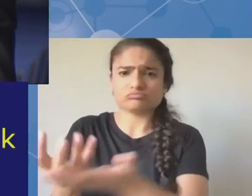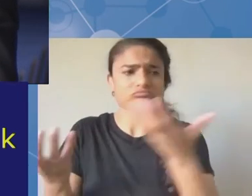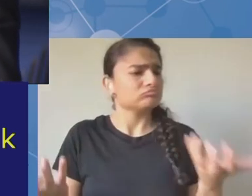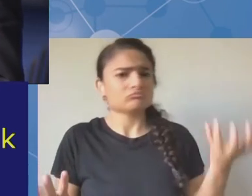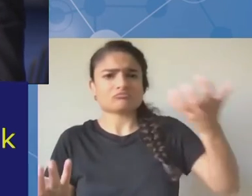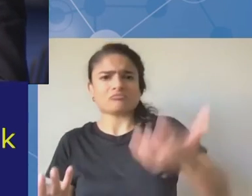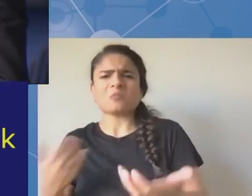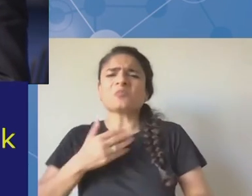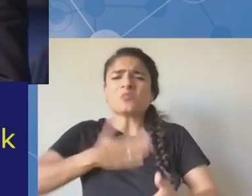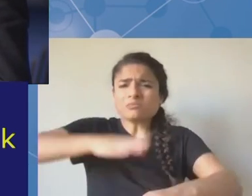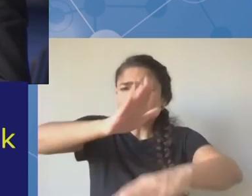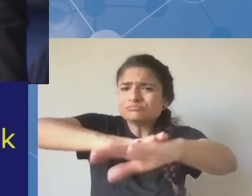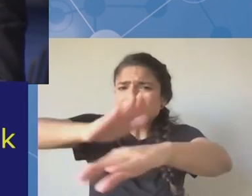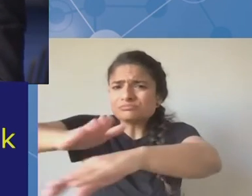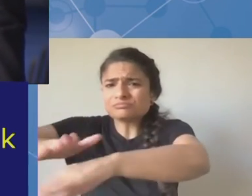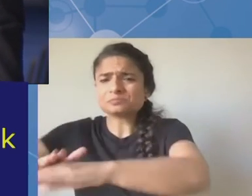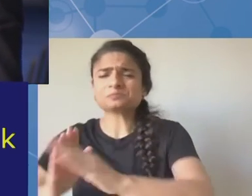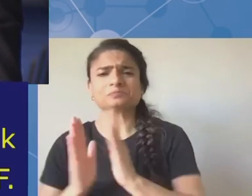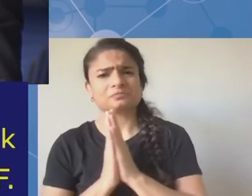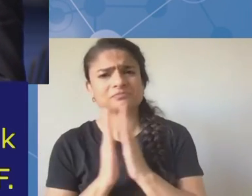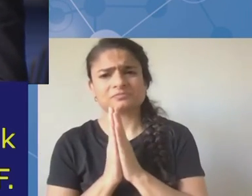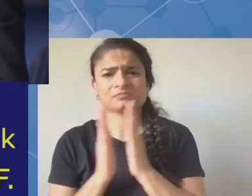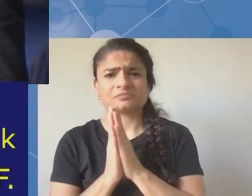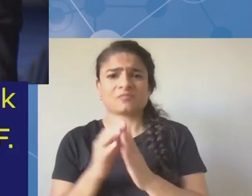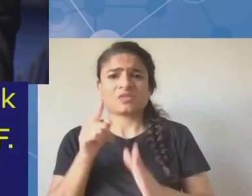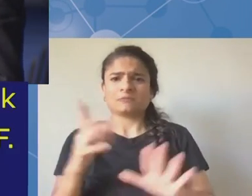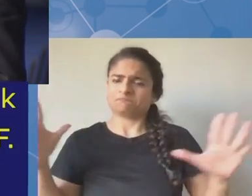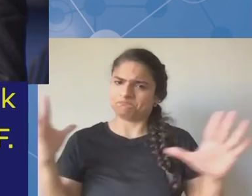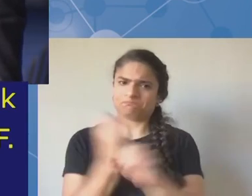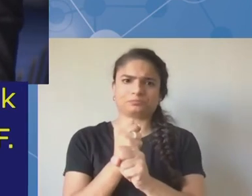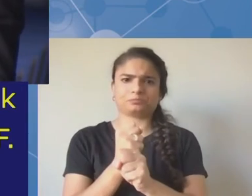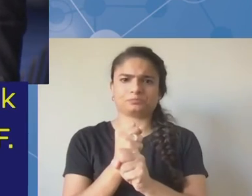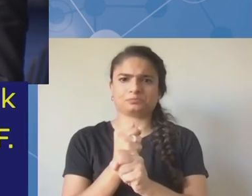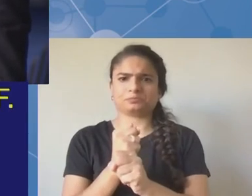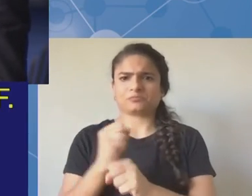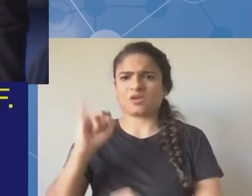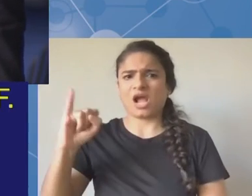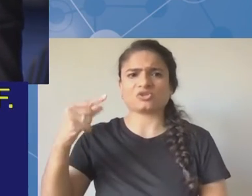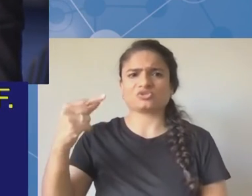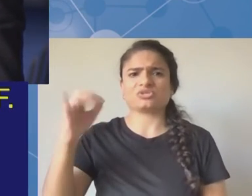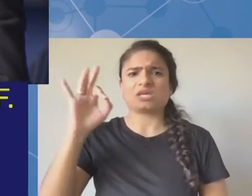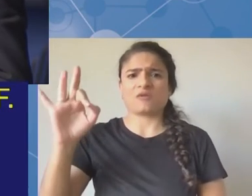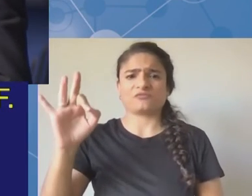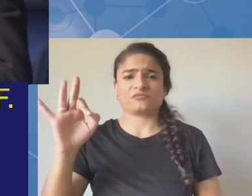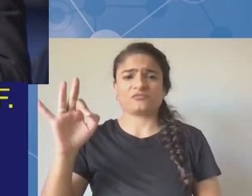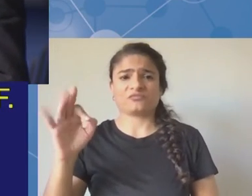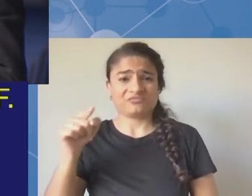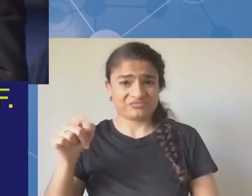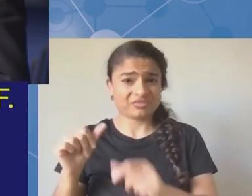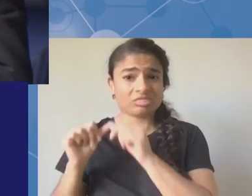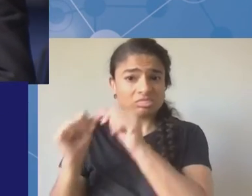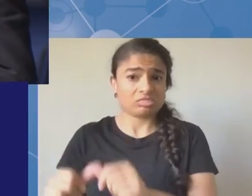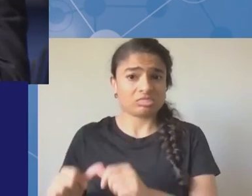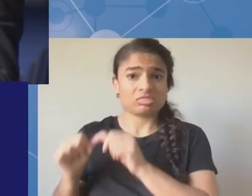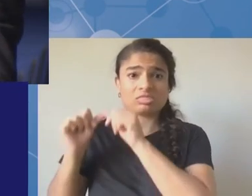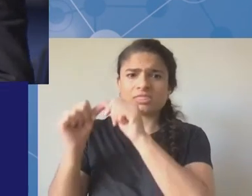построить какой-то лучший мост, который соединялся бы нас с органами, принимающими